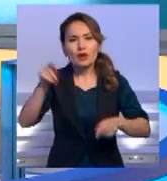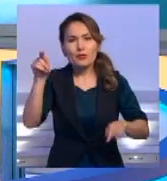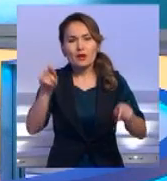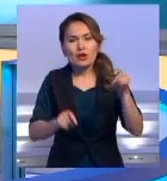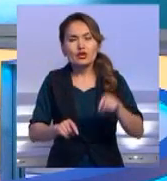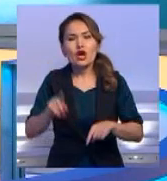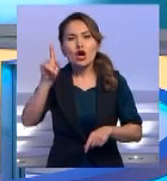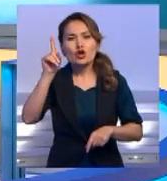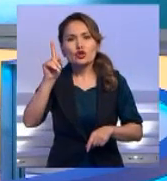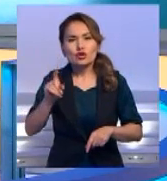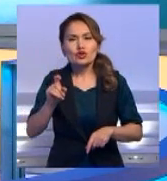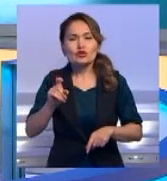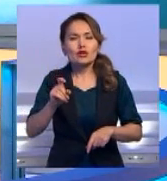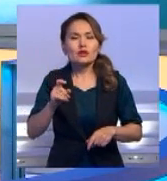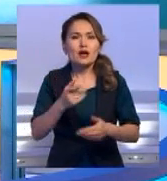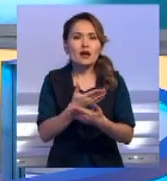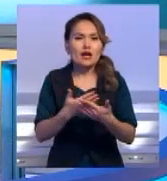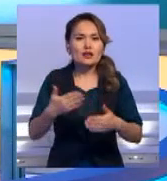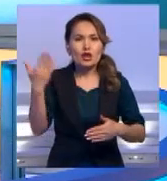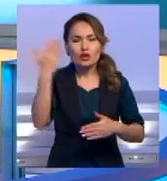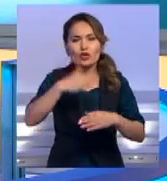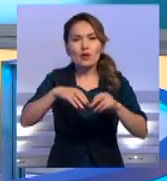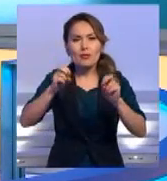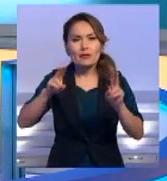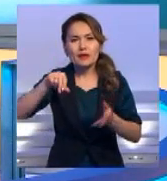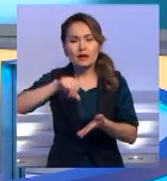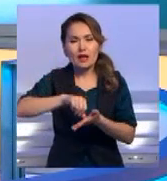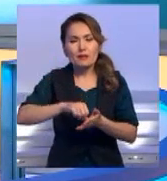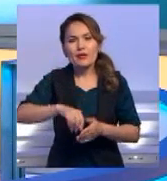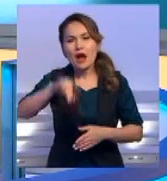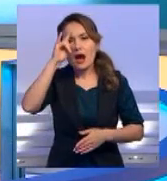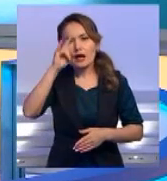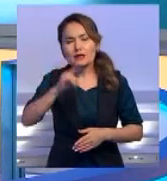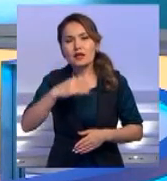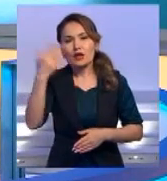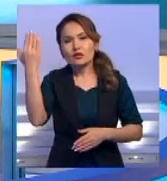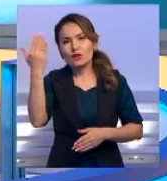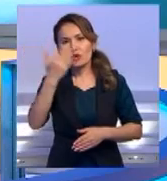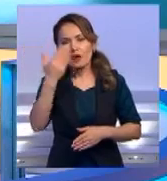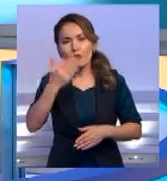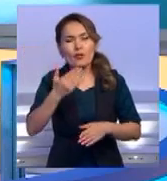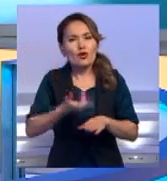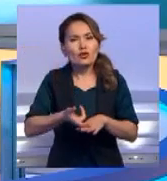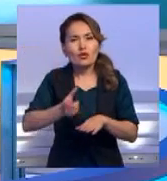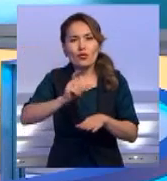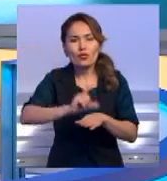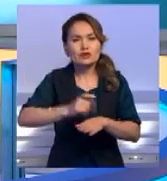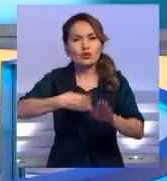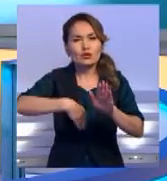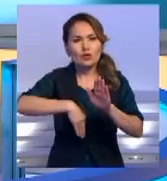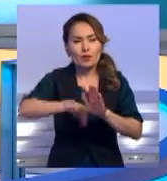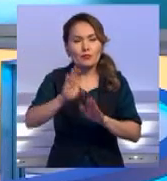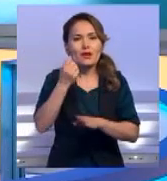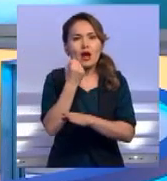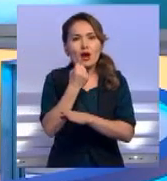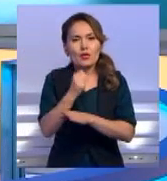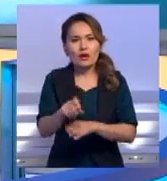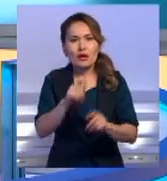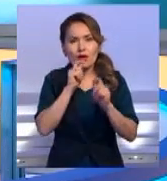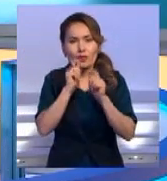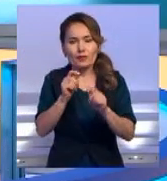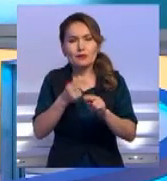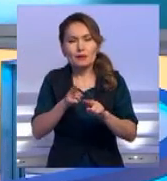түкпір-түкпірінен 100-ден астам кино мамандары қатысты. Отандық туынды өмір жетістігі номинациясындағы үздік көркем фильм жүлдесін